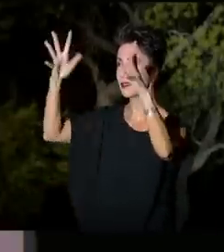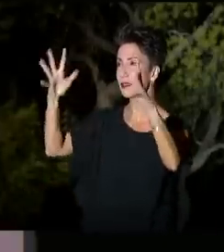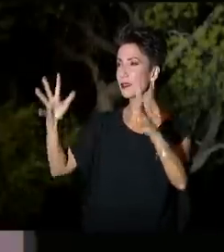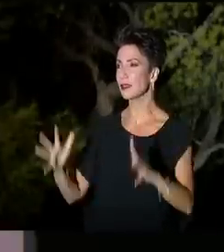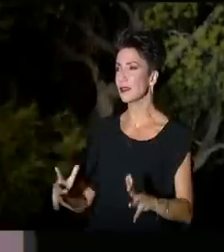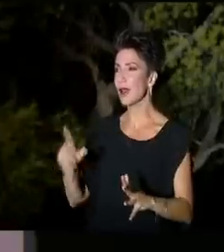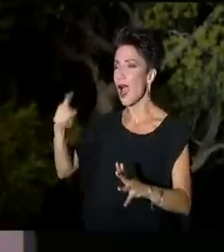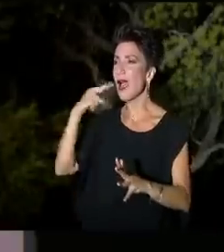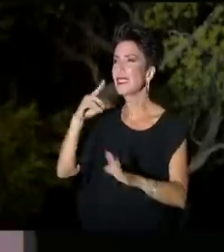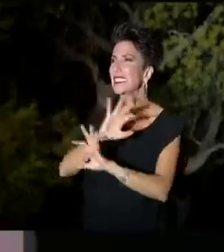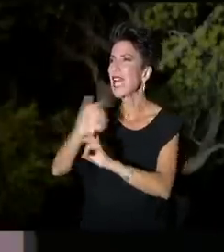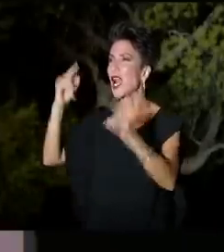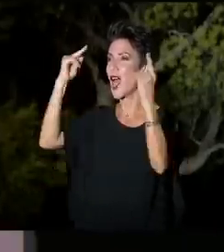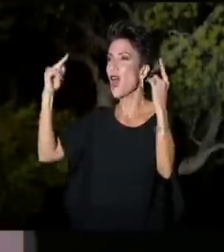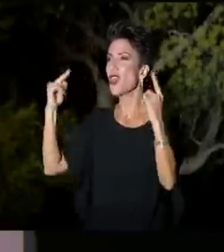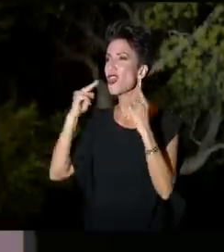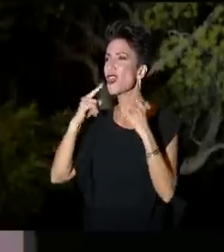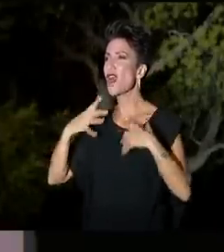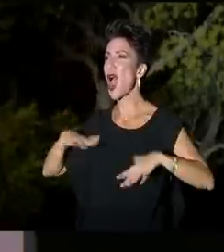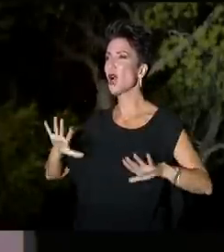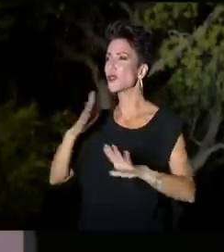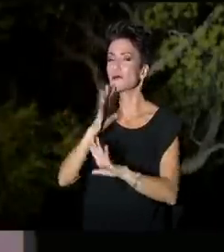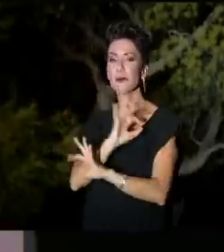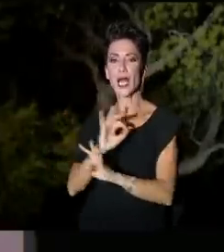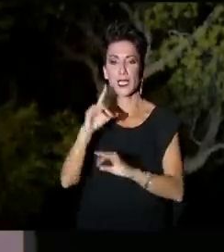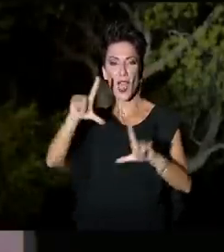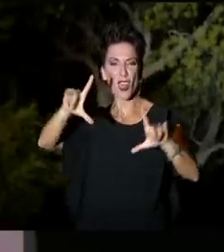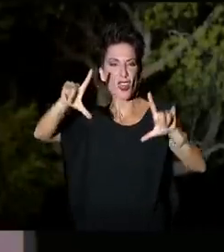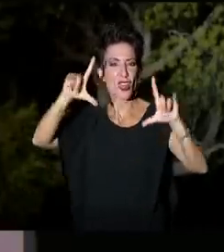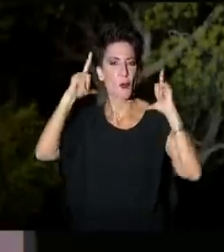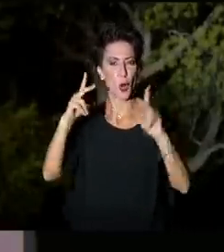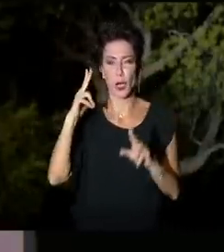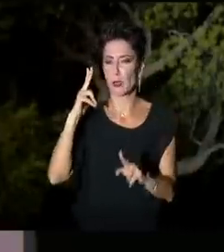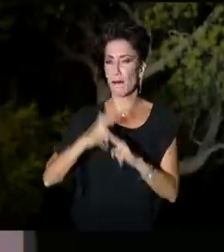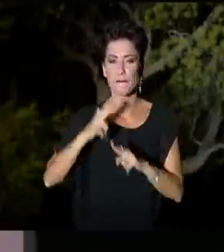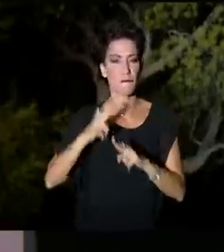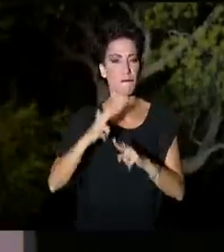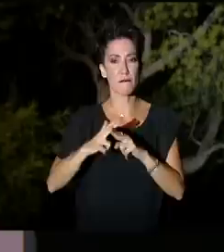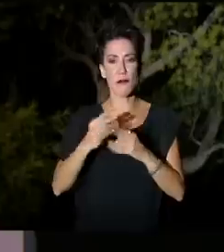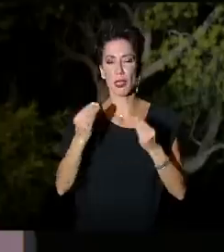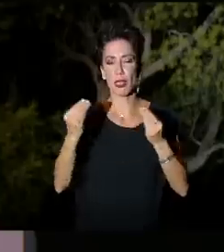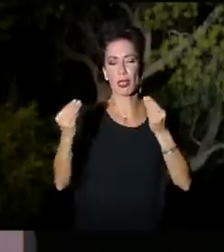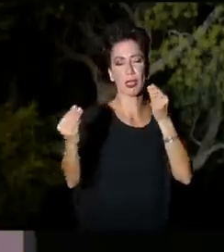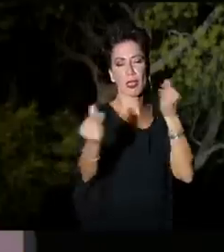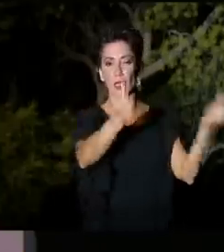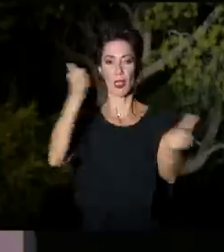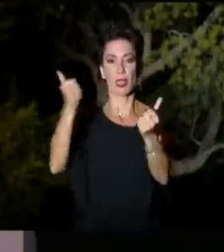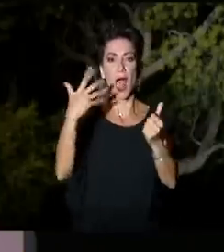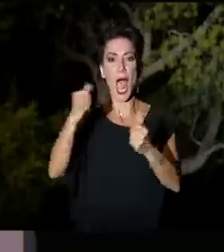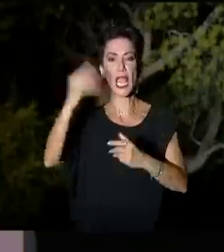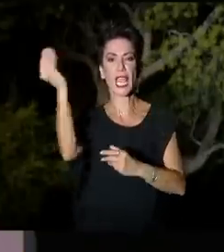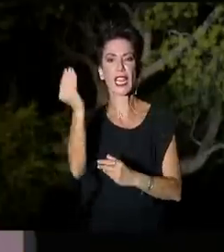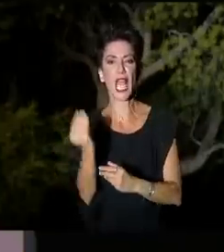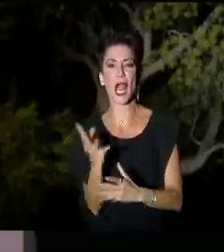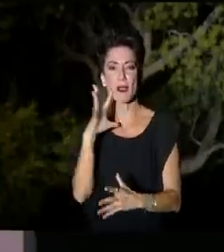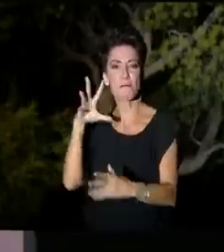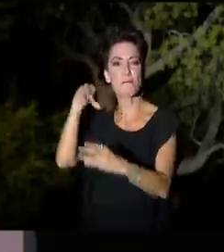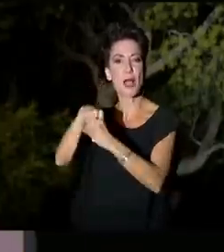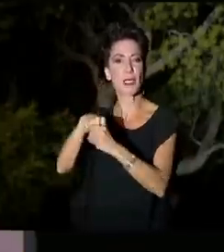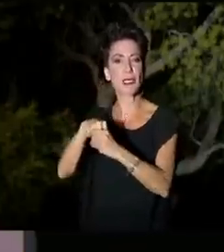αποτελούμενο εξ ολοκλήρου από γνώστες. Μια δημοκρατία που ύφανε τόσο λεπτές αποχρώσεις της τέχνης, που ακόμα και οι